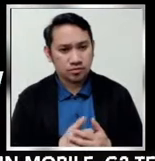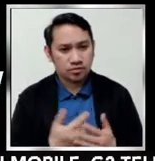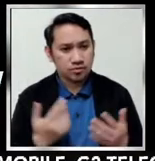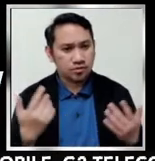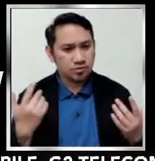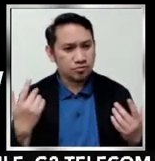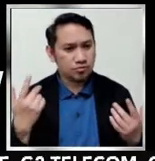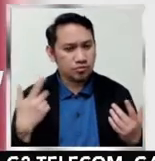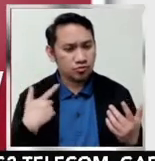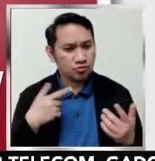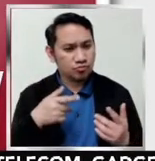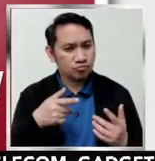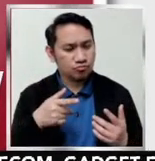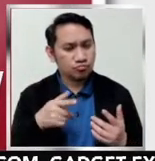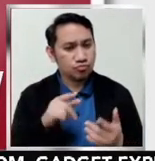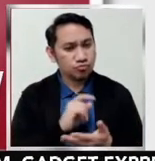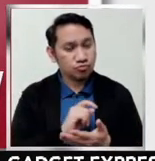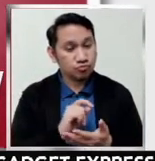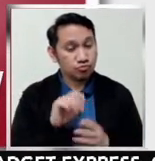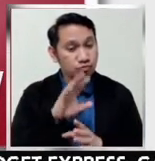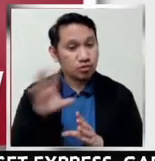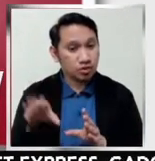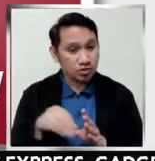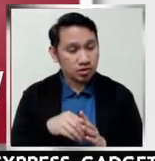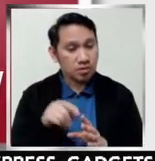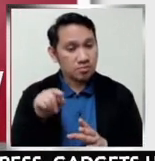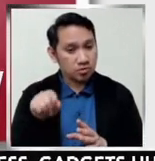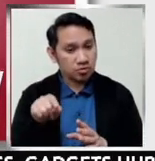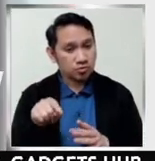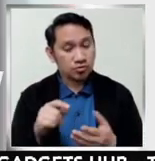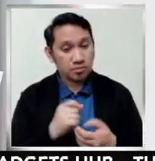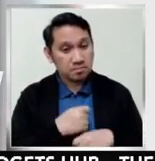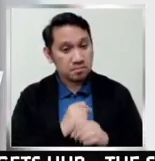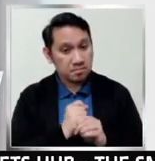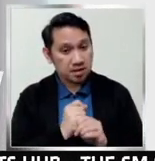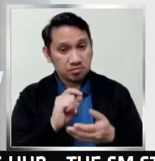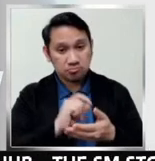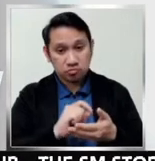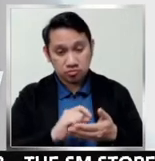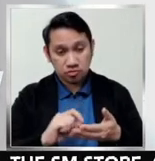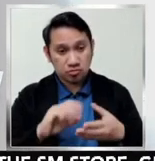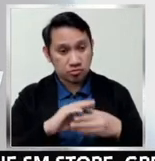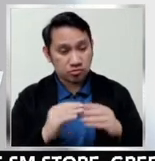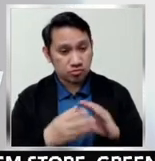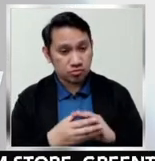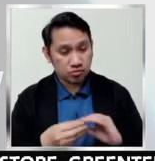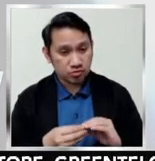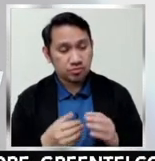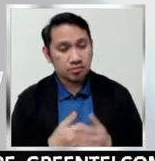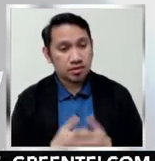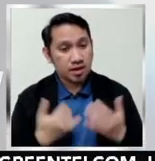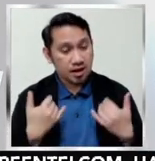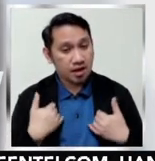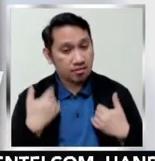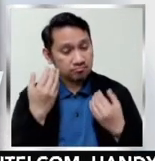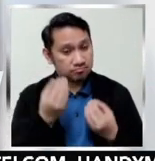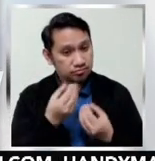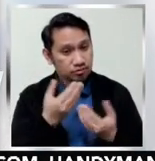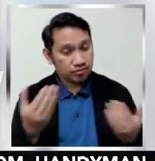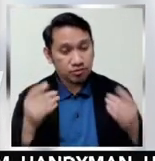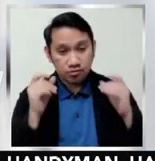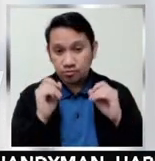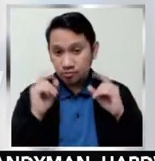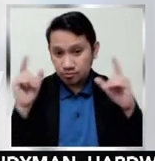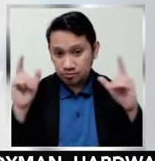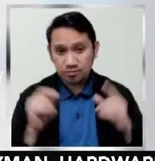pa raw ang nag-participate sa composition and lyrics. ARMY! May hatid na surprise na naman sa inyo ang global superstars na